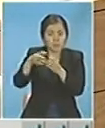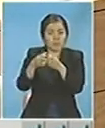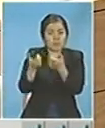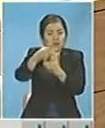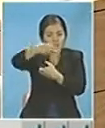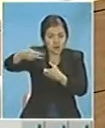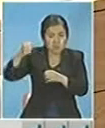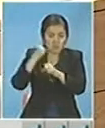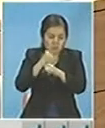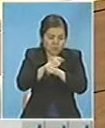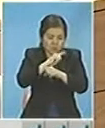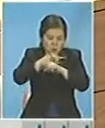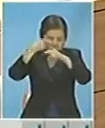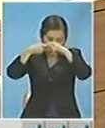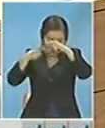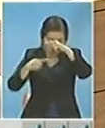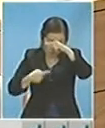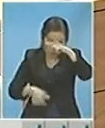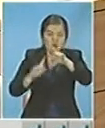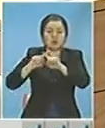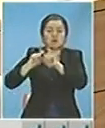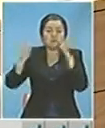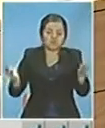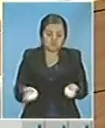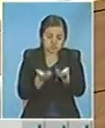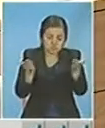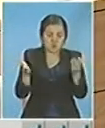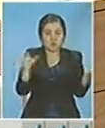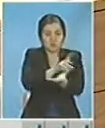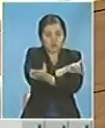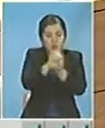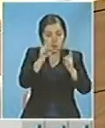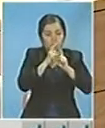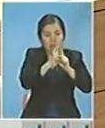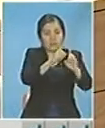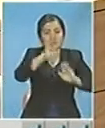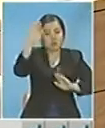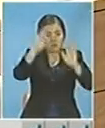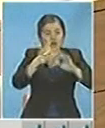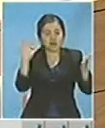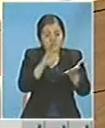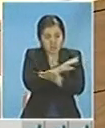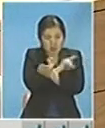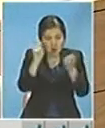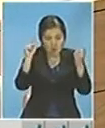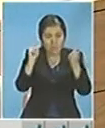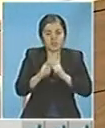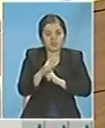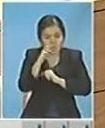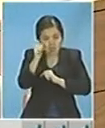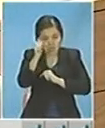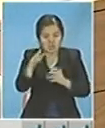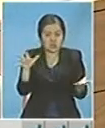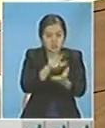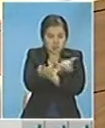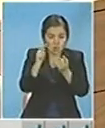งในการที่จะช่วยเสริมสร้างสังคมประชาธิปไตยสังคมที่มีศีลธรรมแล้วก็มีธรรมาภิบ